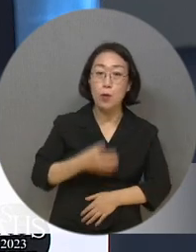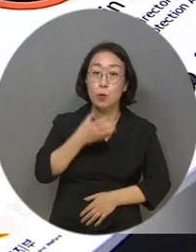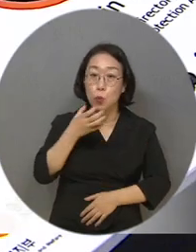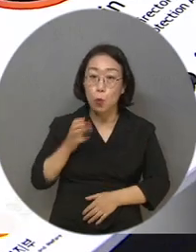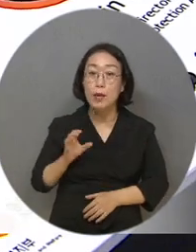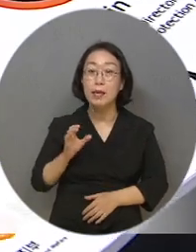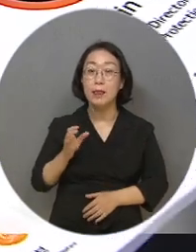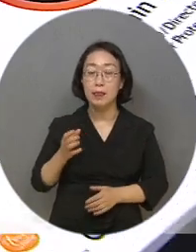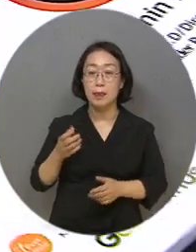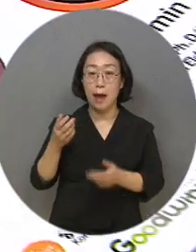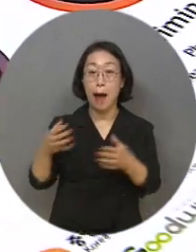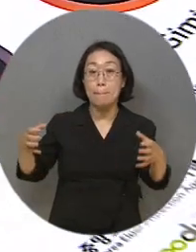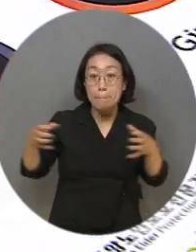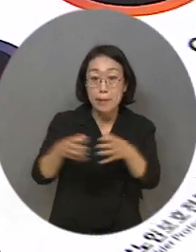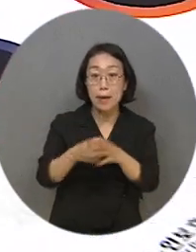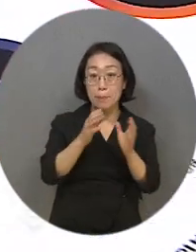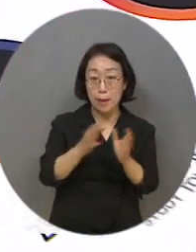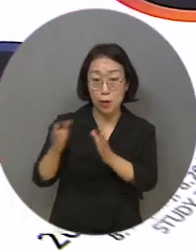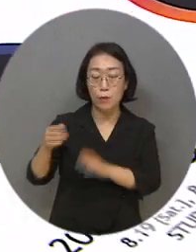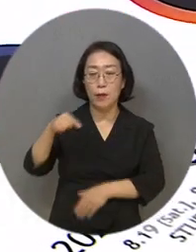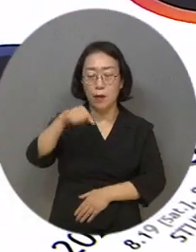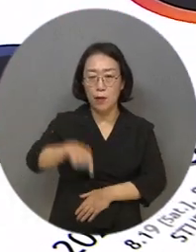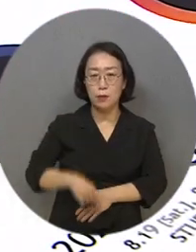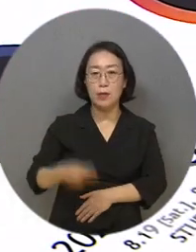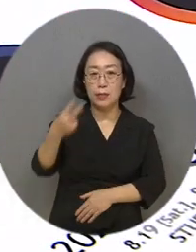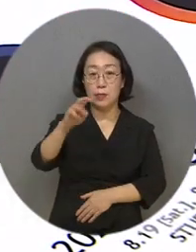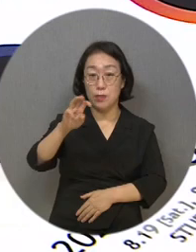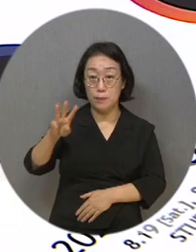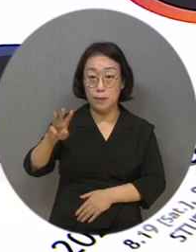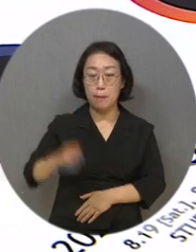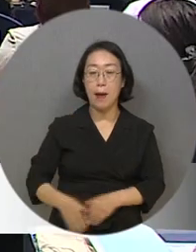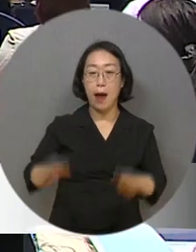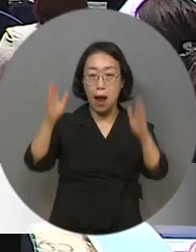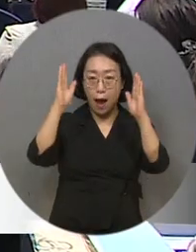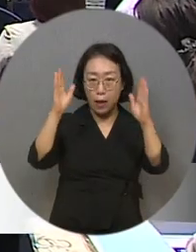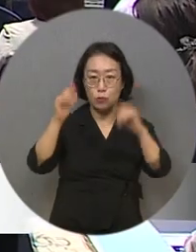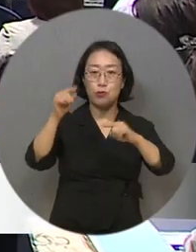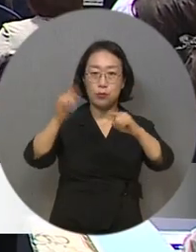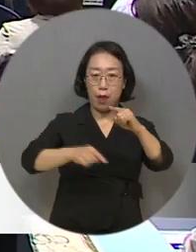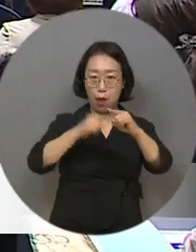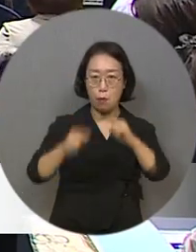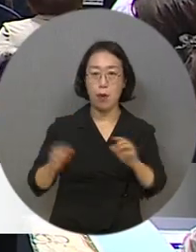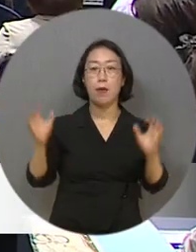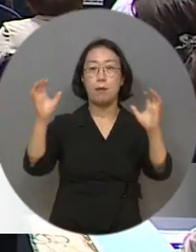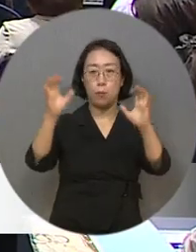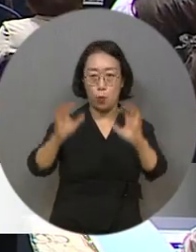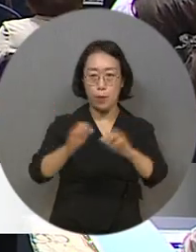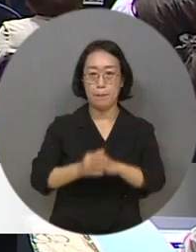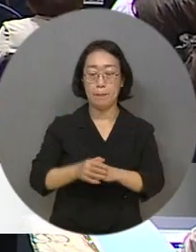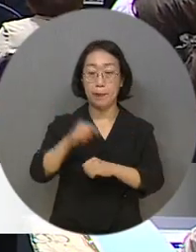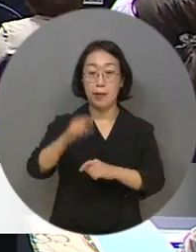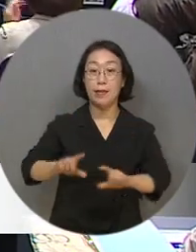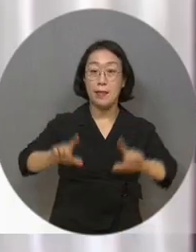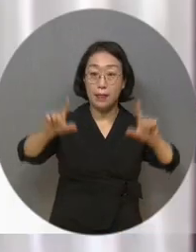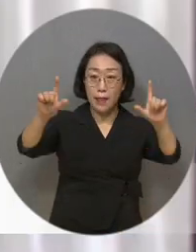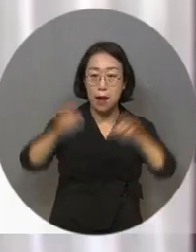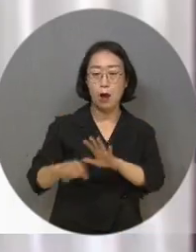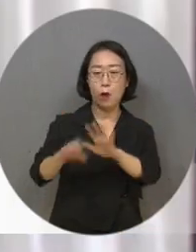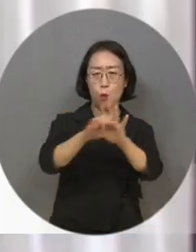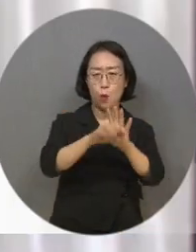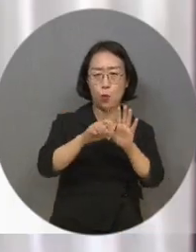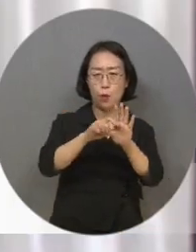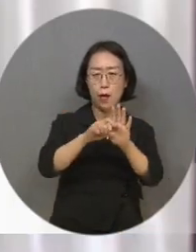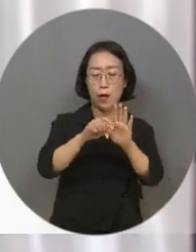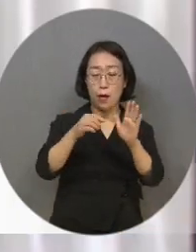중앙노인보호전문기관이 공동 주최하는 2023 한일 공동학술대회가 열렸습니다. 이번 학술 대회는 코로나19 팬데믹